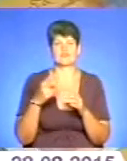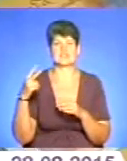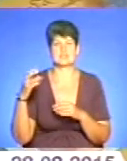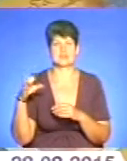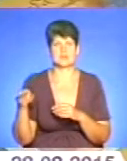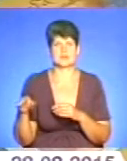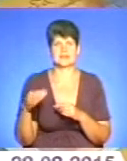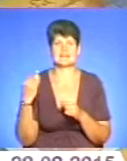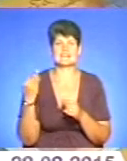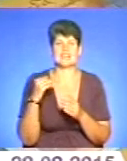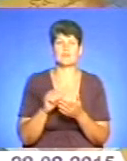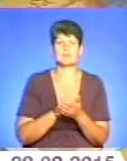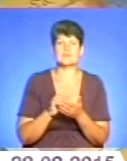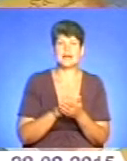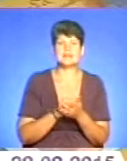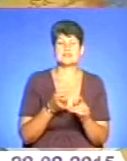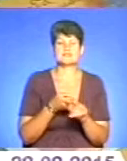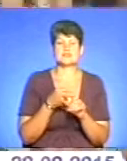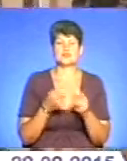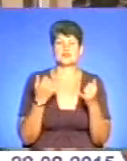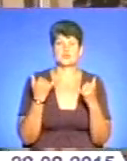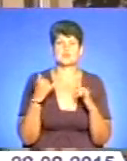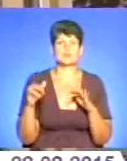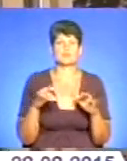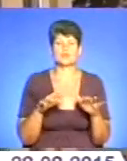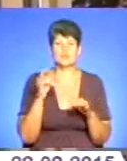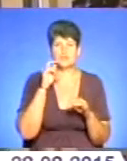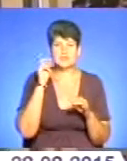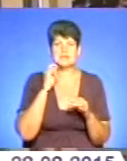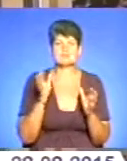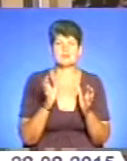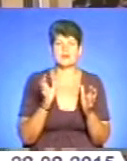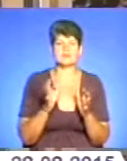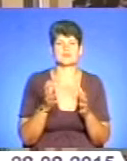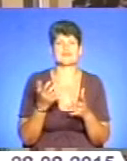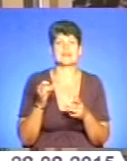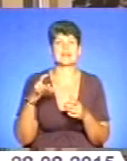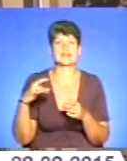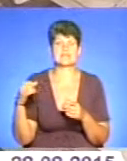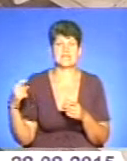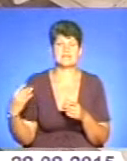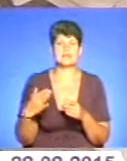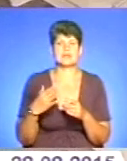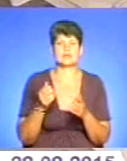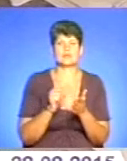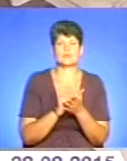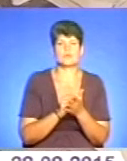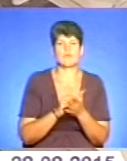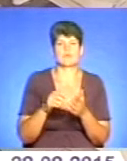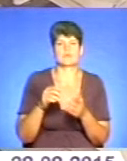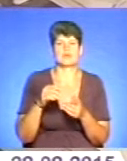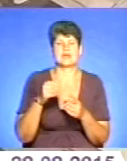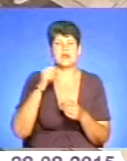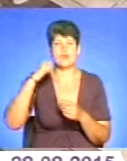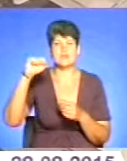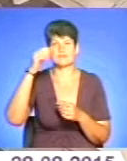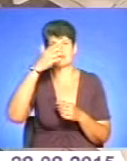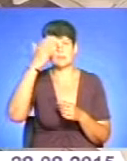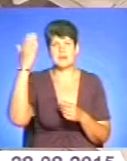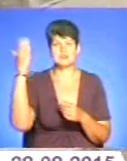і стали основою для експозиції цієї виставки, яка складається з декількох розділів і охоплює період